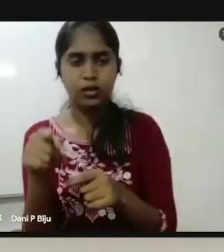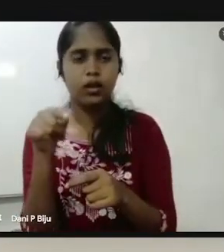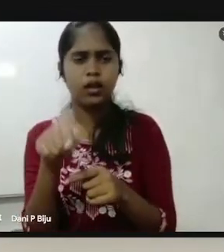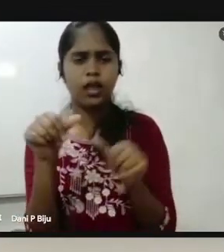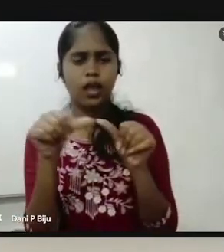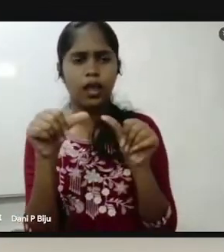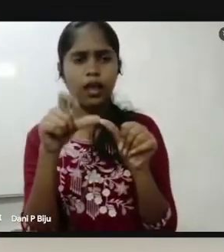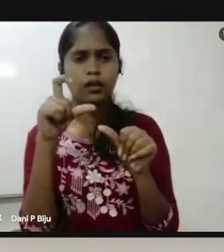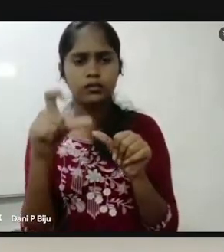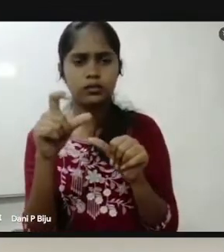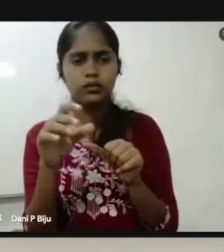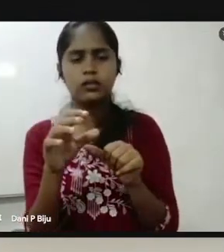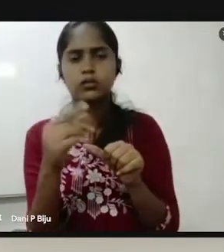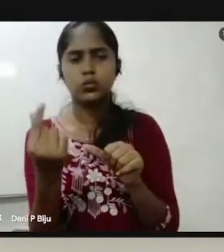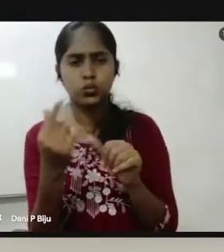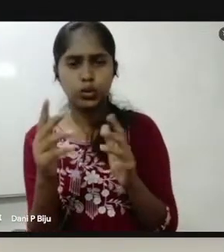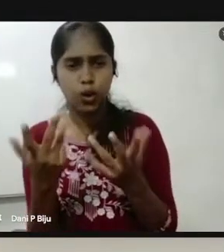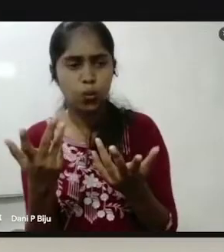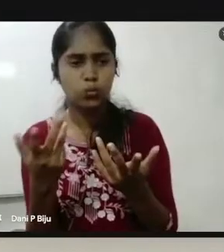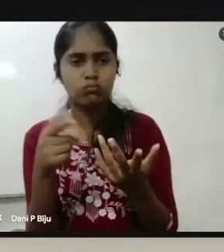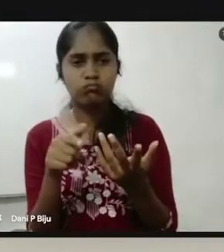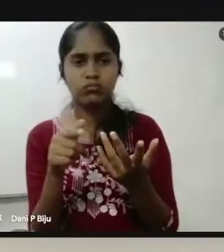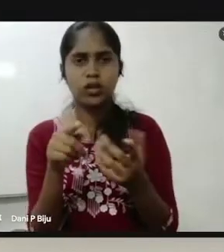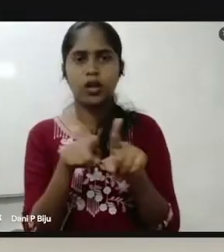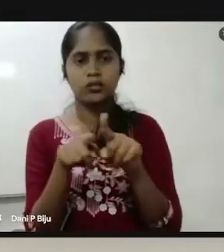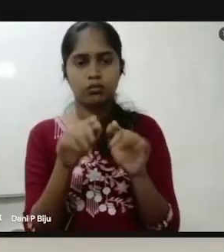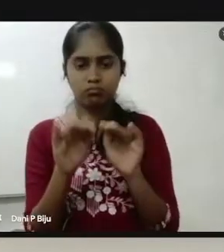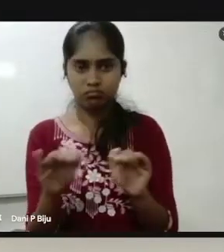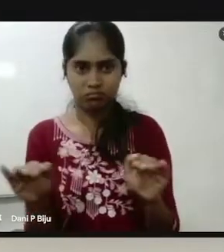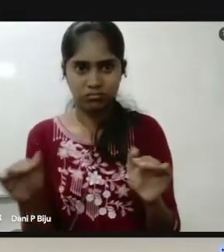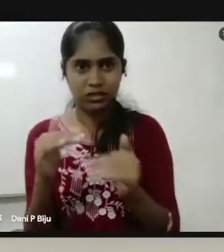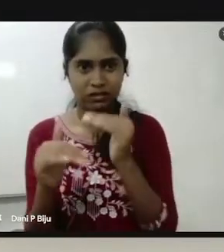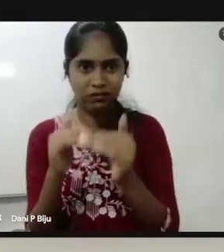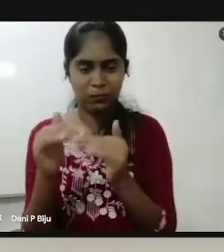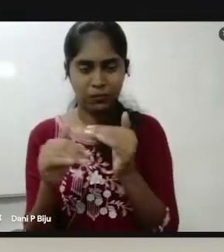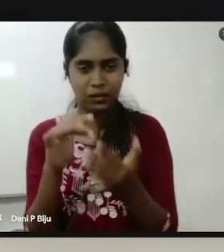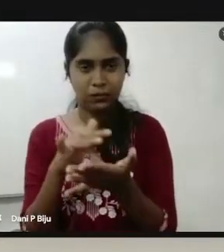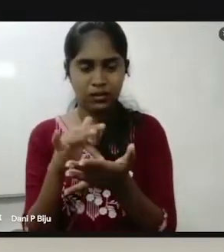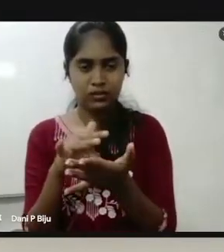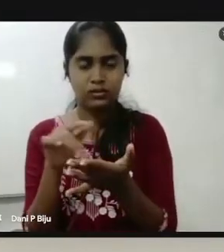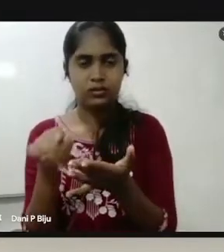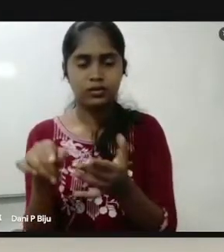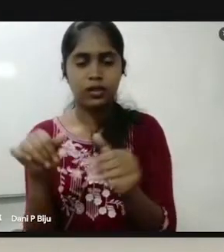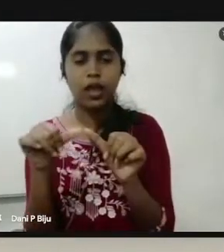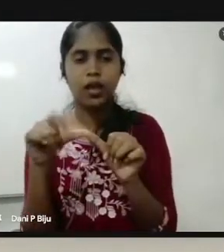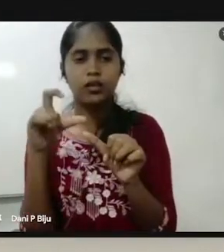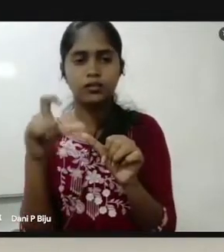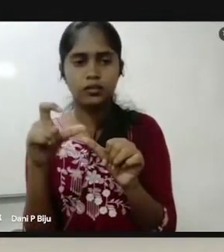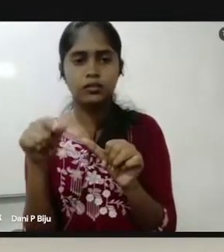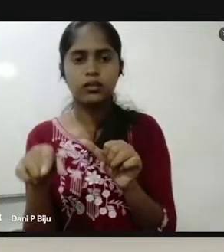പറ്റുന്ന വേസ് എന്തൊക്കെയാണ്? ഇപ്പൊ ഒരു ചൈൽഡ് ഡെവലപ്മെന്റ് സെന്ററിൽ സോഷ്യൽ വർക്കർ ആയിട്ട് വർക്ക് ചെയ്യുകയാണെന്നുണ്ടെങ്കിൽ അവിടെ AACക്ക് നമുക്ക്